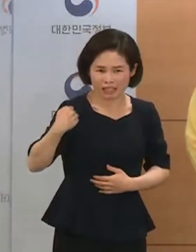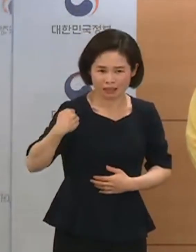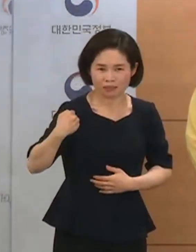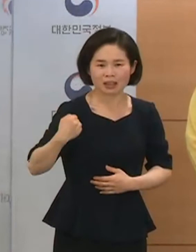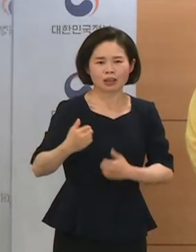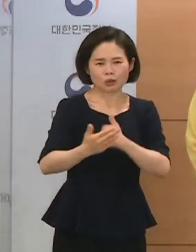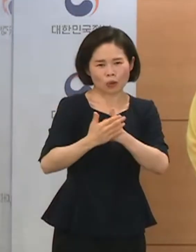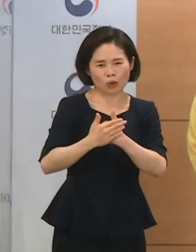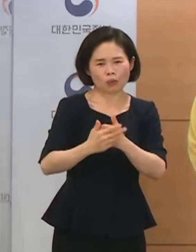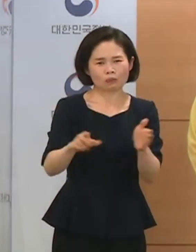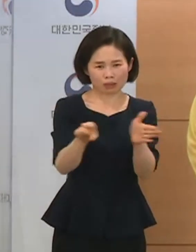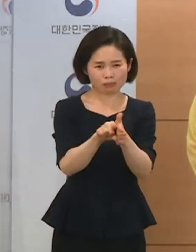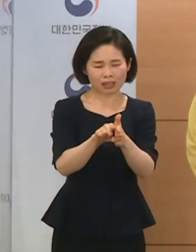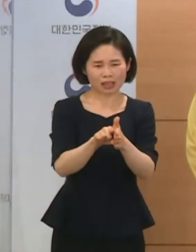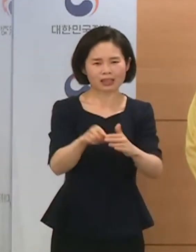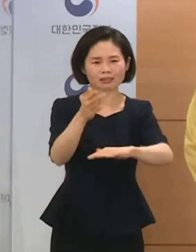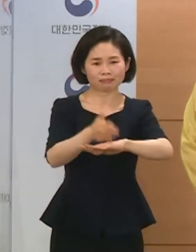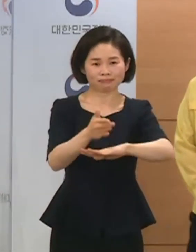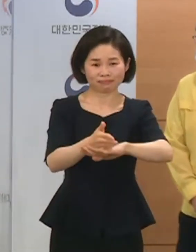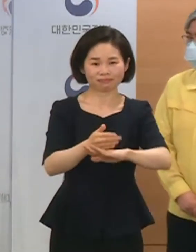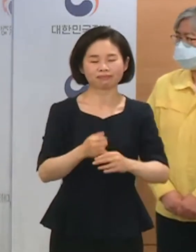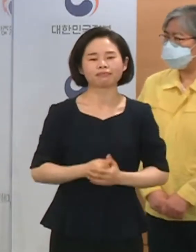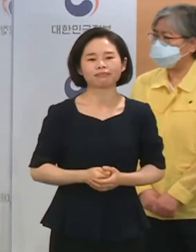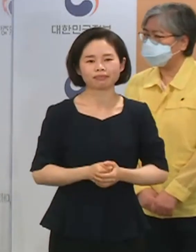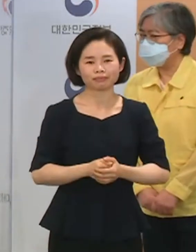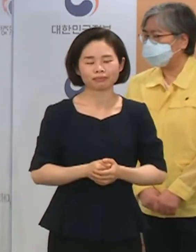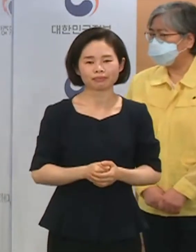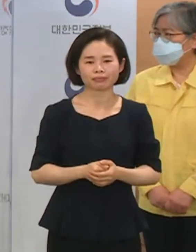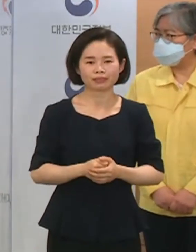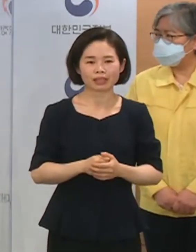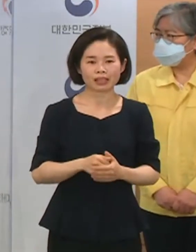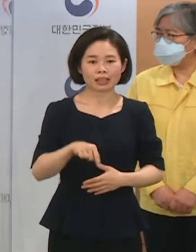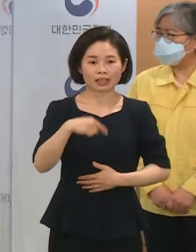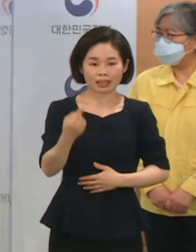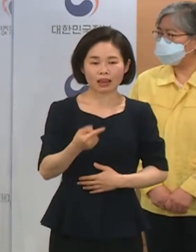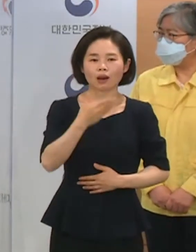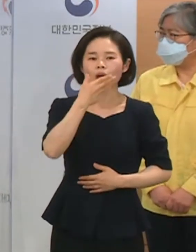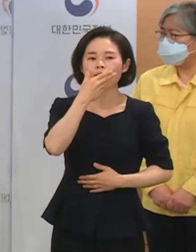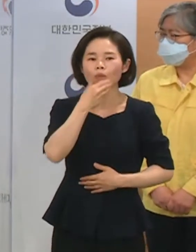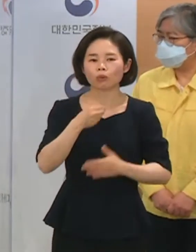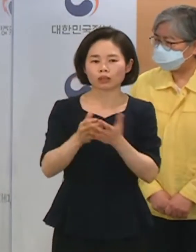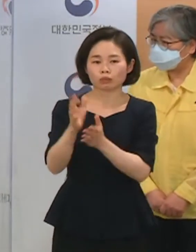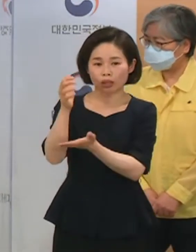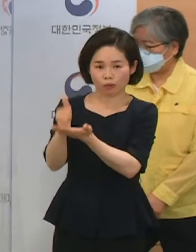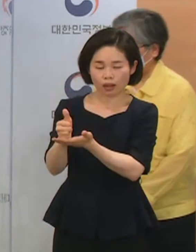이어서 보건복지부 장관 질병관리청장 발언이 있겠습니다.